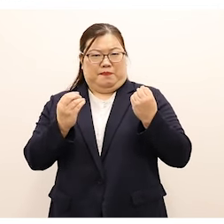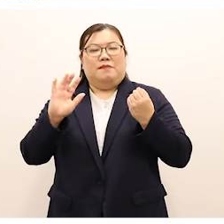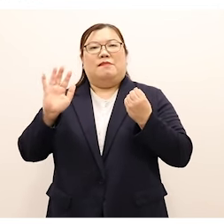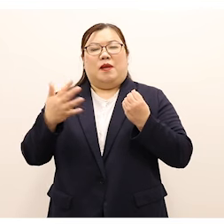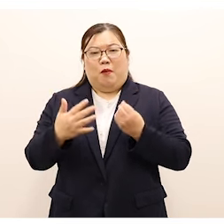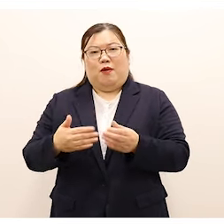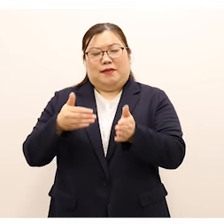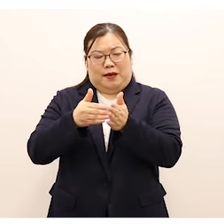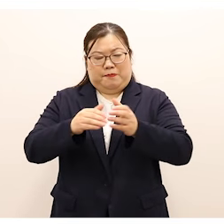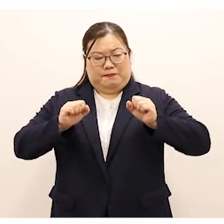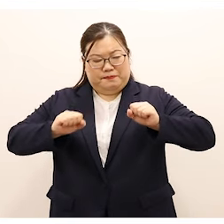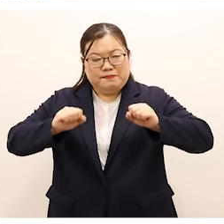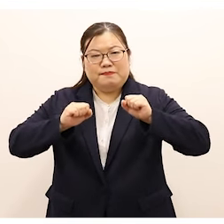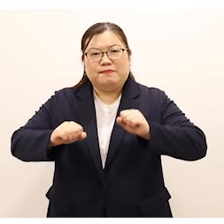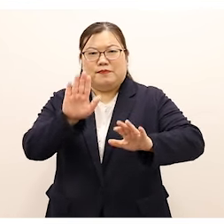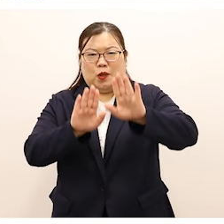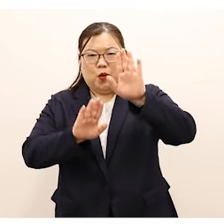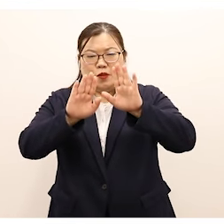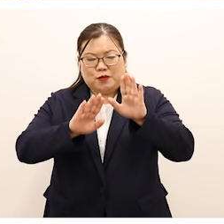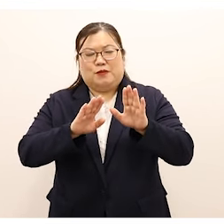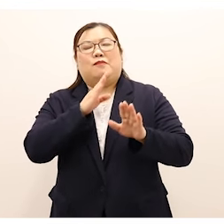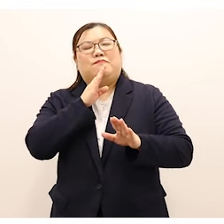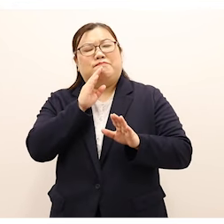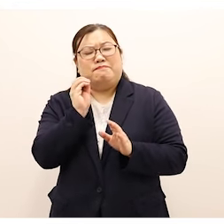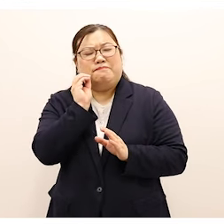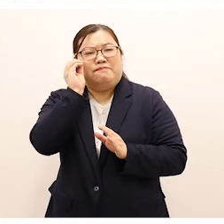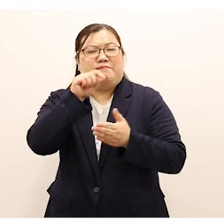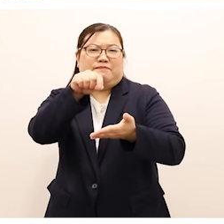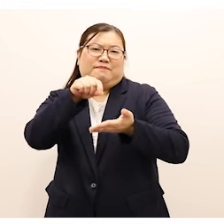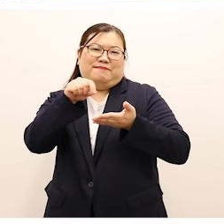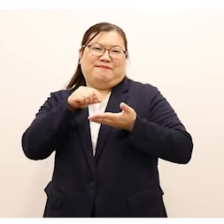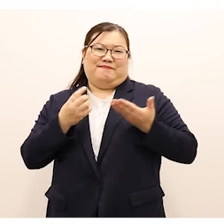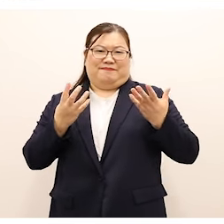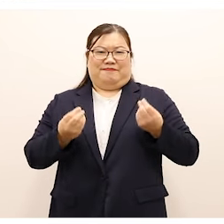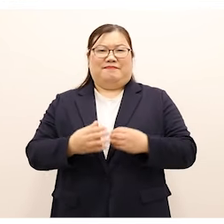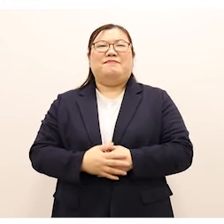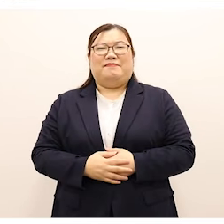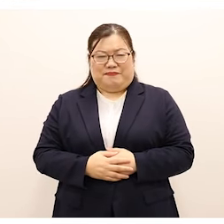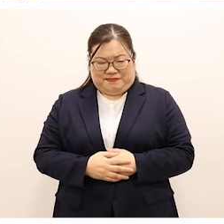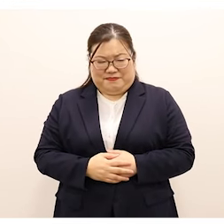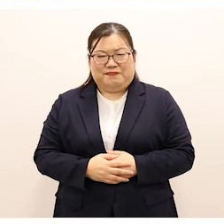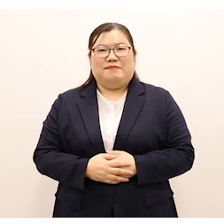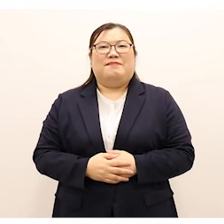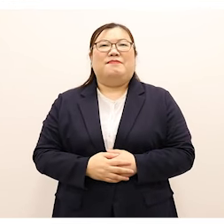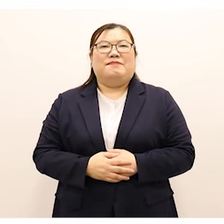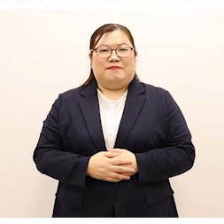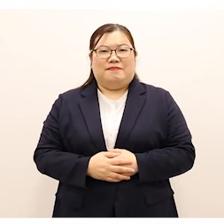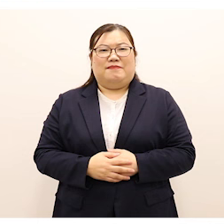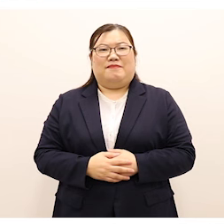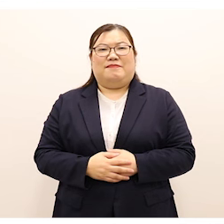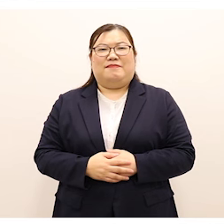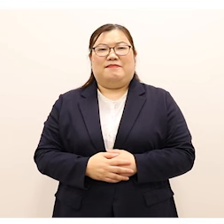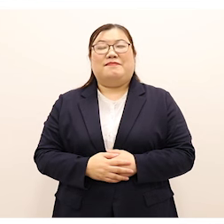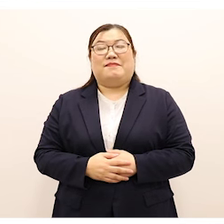で諦めない姿は私たちに感動と元気を与えてくださいました。